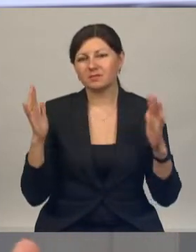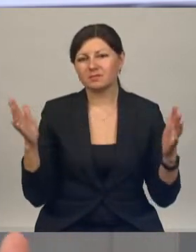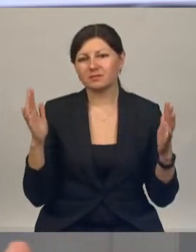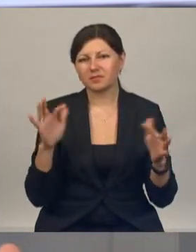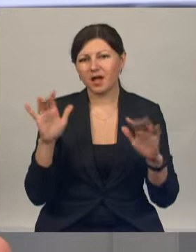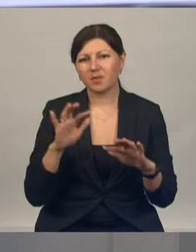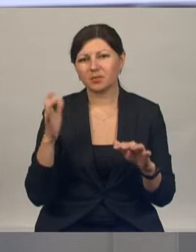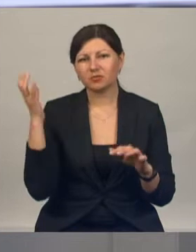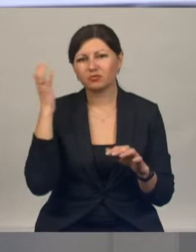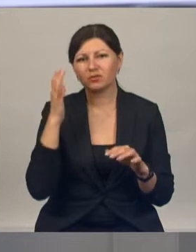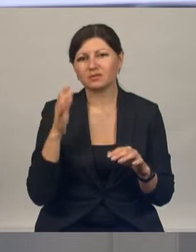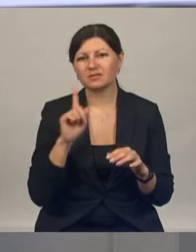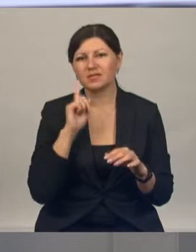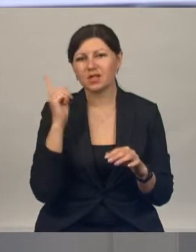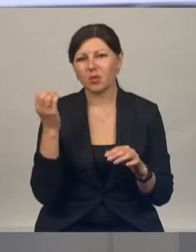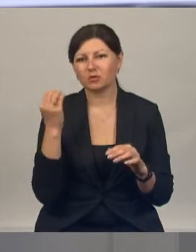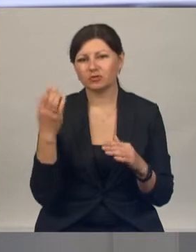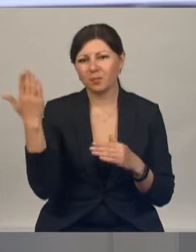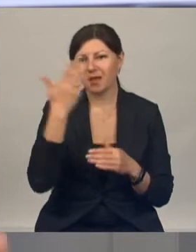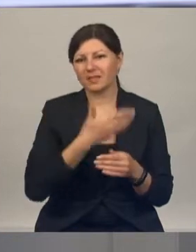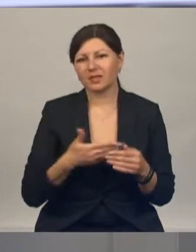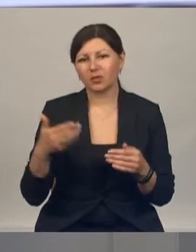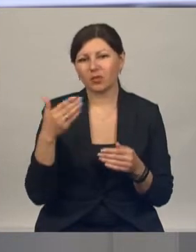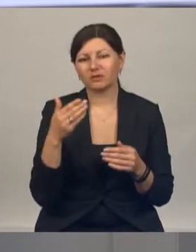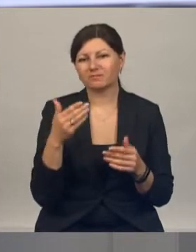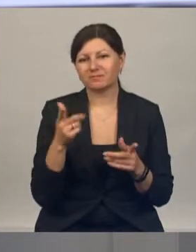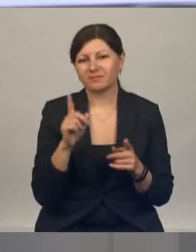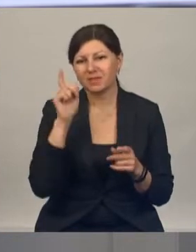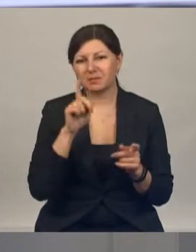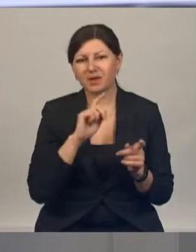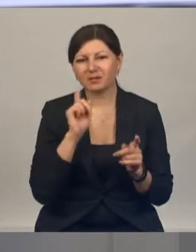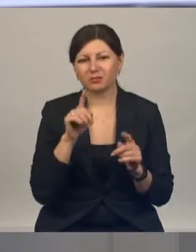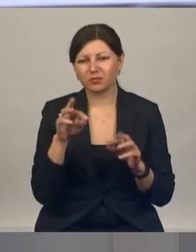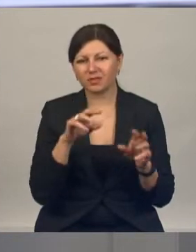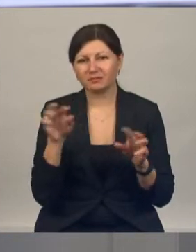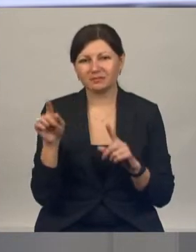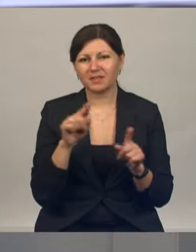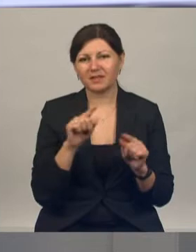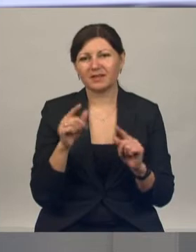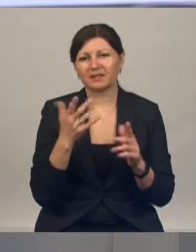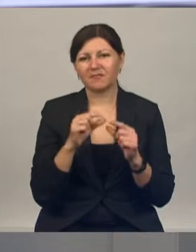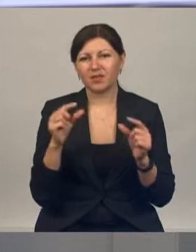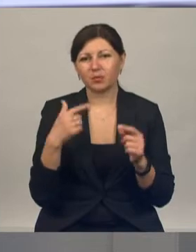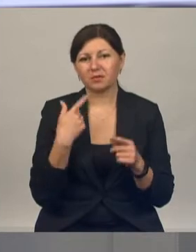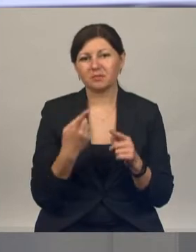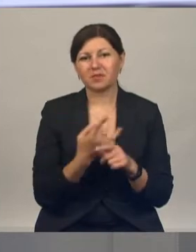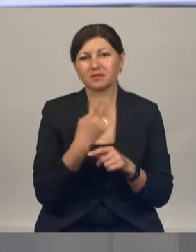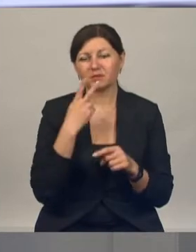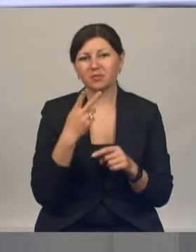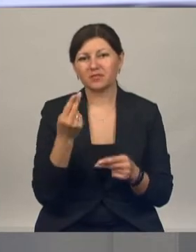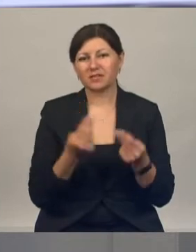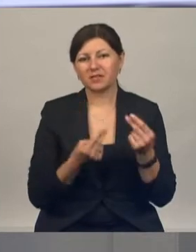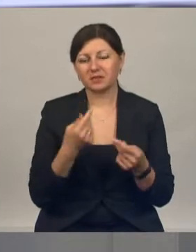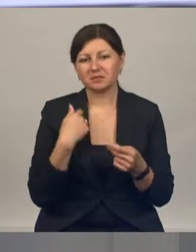компьютер с таким черно-зеленым еще монитором, там всякие непонятные фигурки перемещались, так вот я в первый раз увидел игру. Компьютер, она